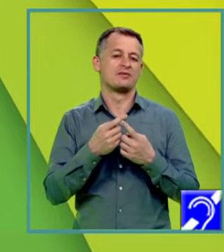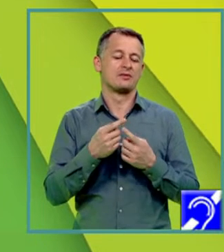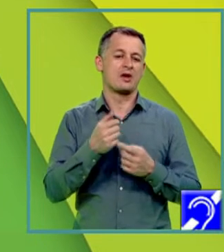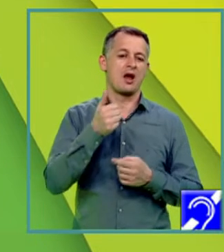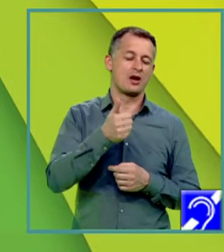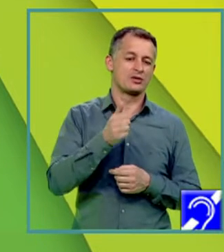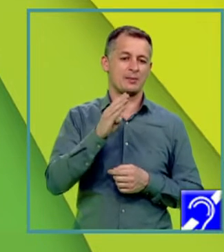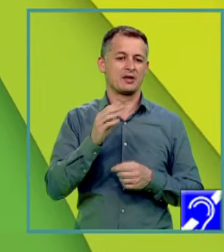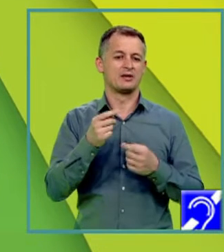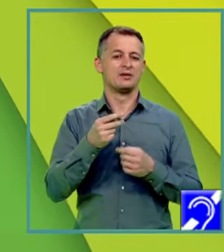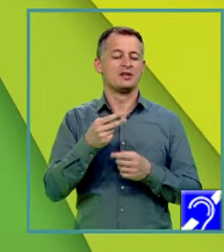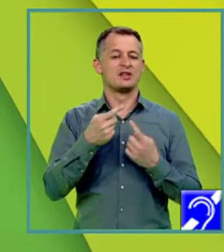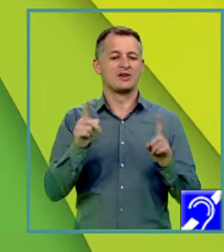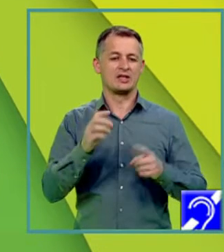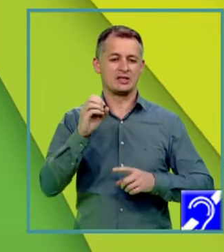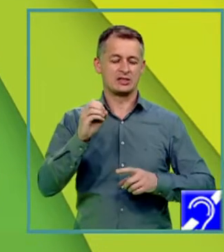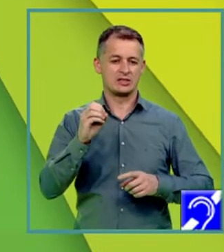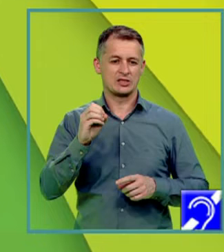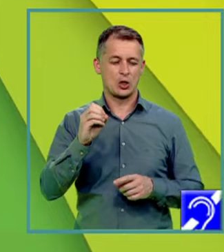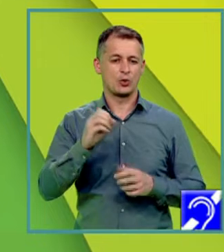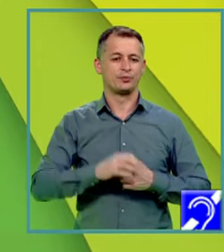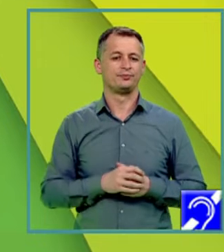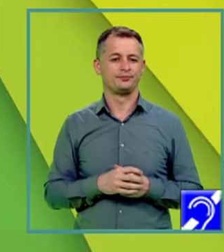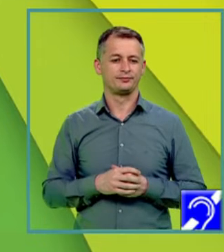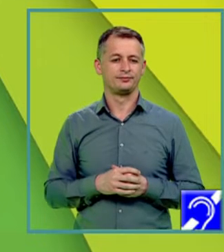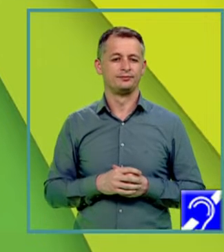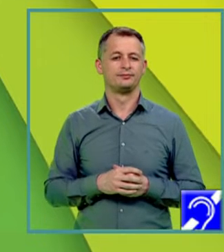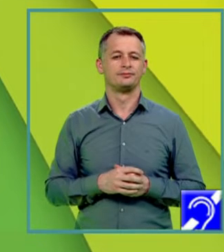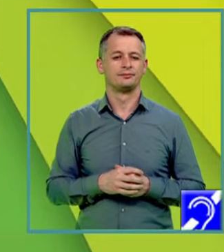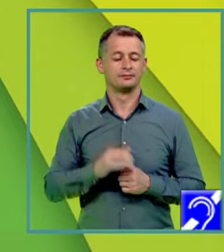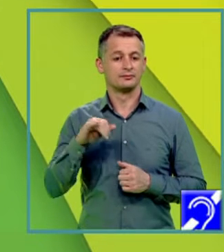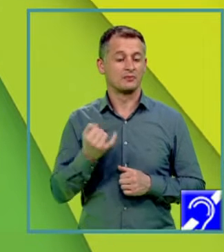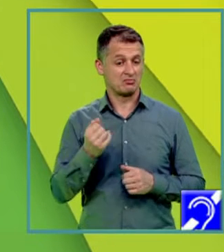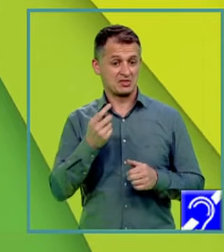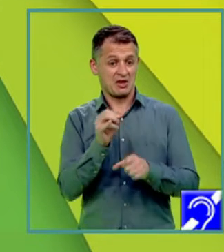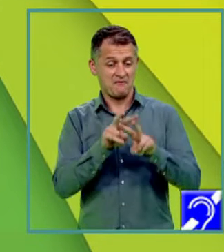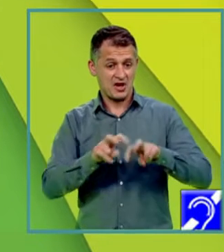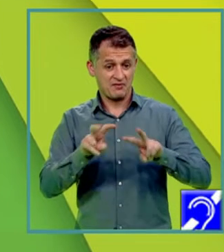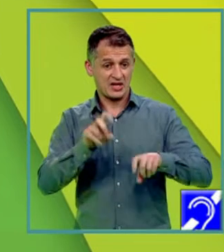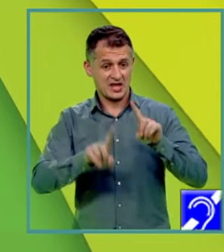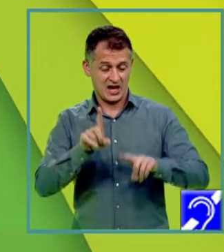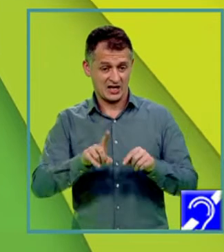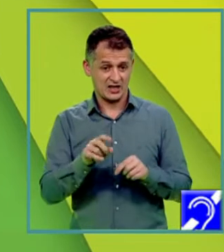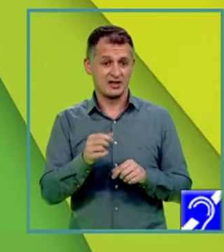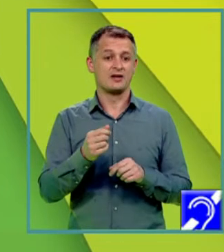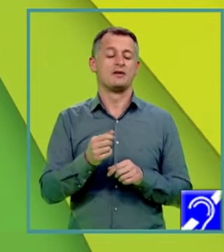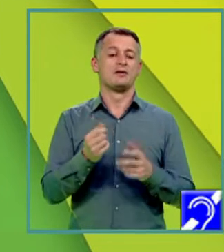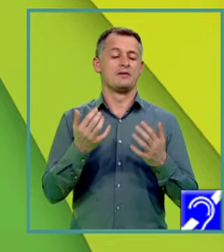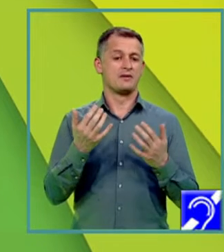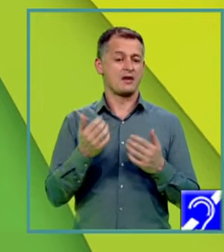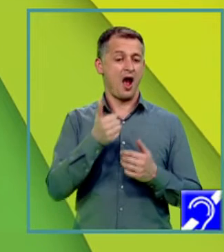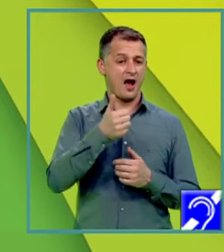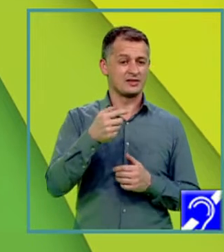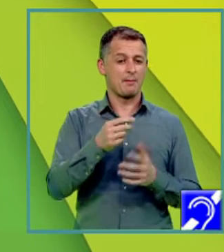cât timp valoarea variabilei este diferită de valoarea variabilei b se verifică dacă valoarea variabilei